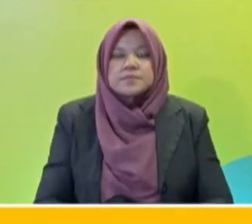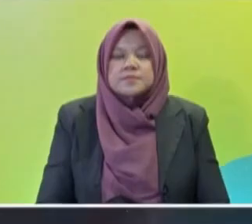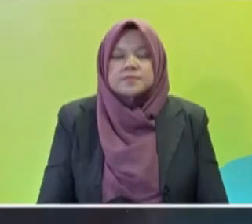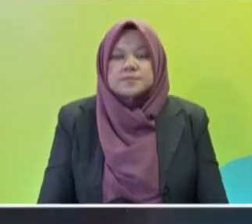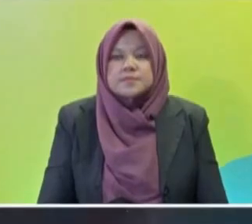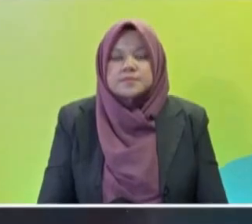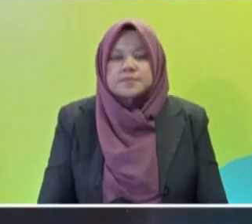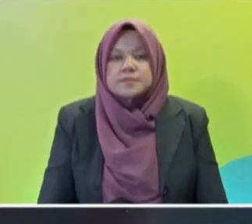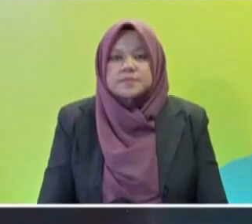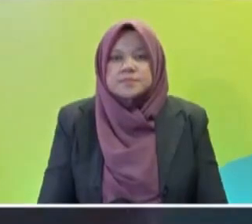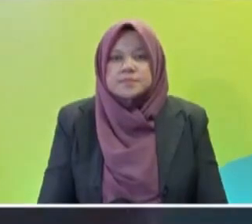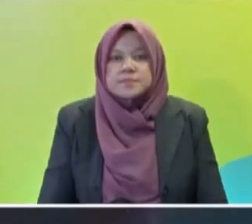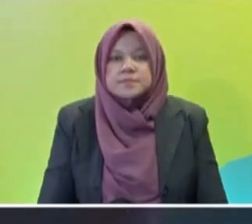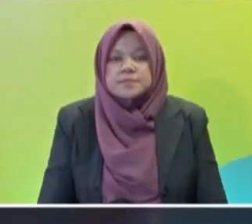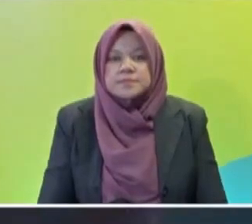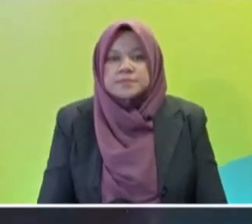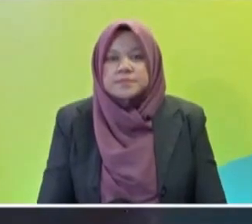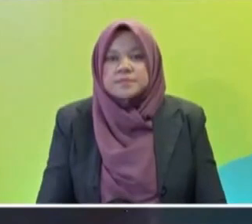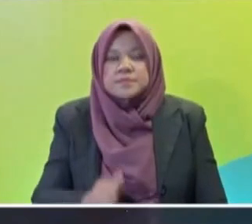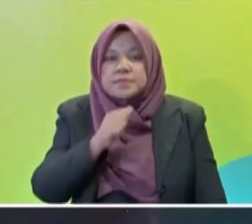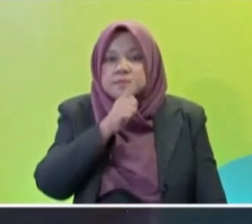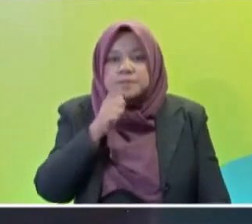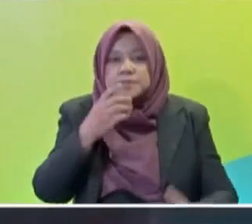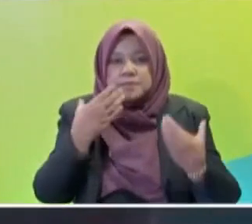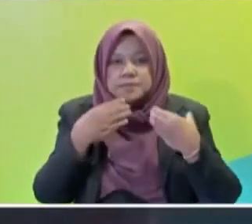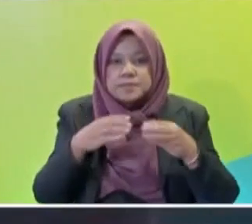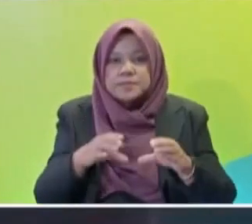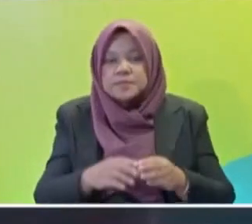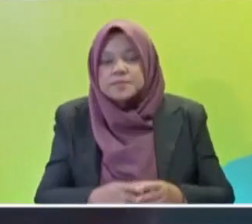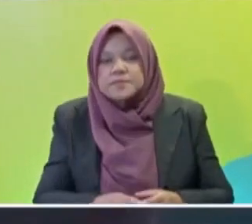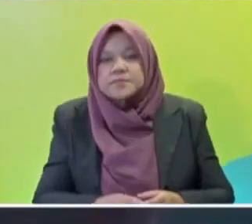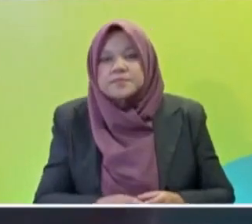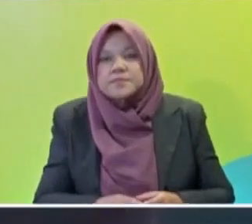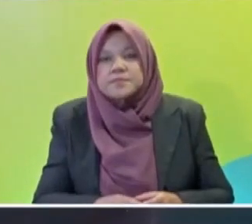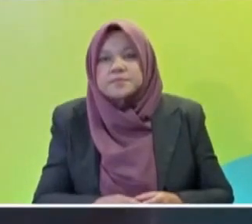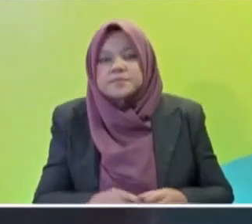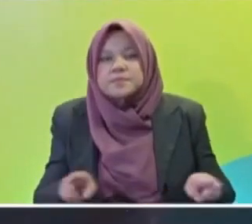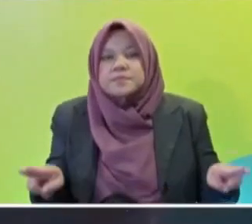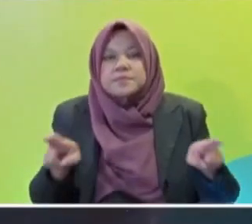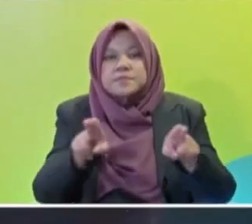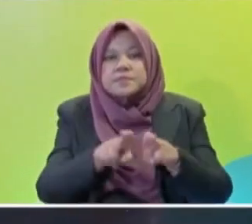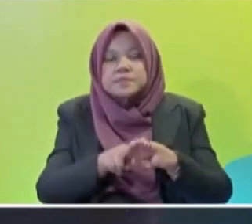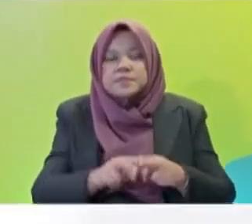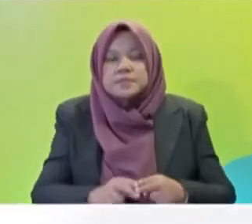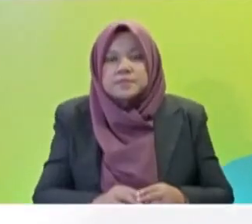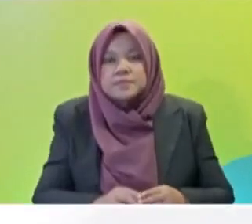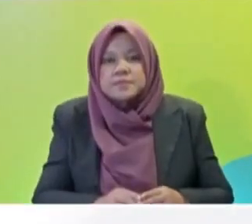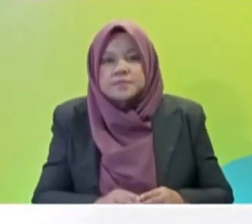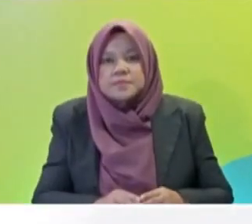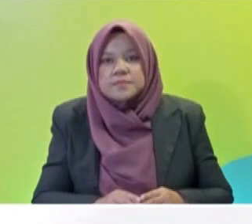Aqilah untuk Harmoni pada susunan Image manusia